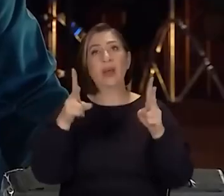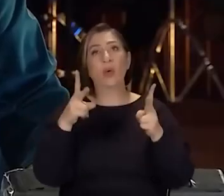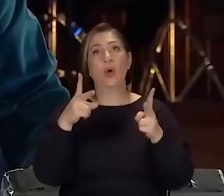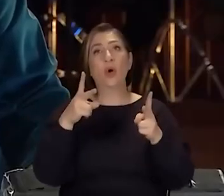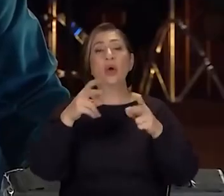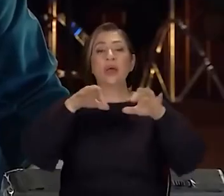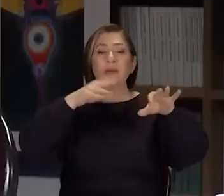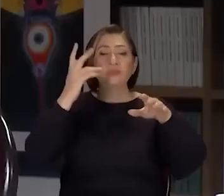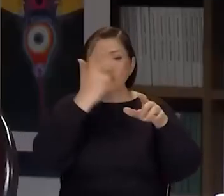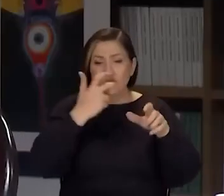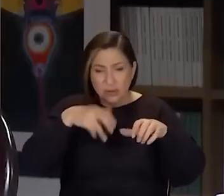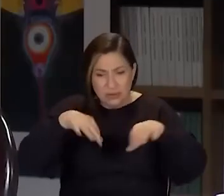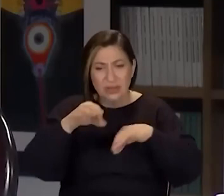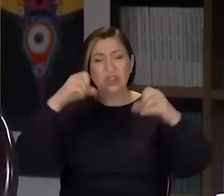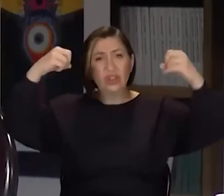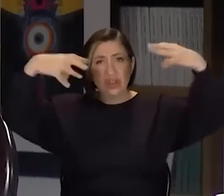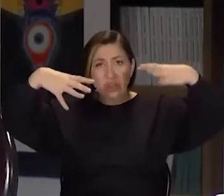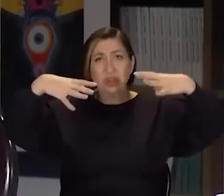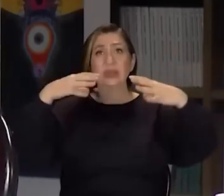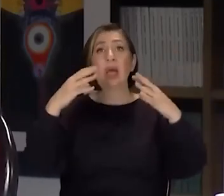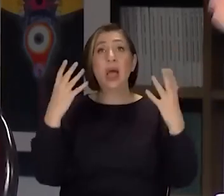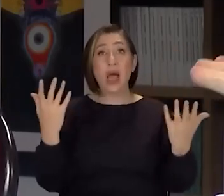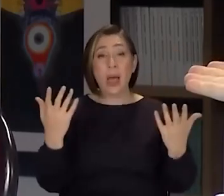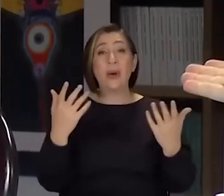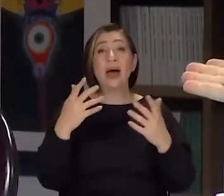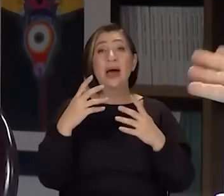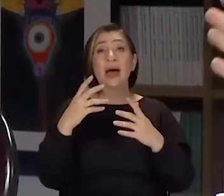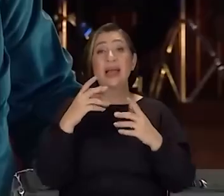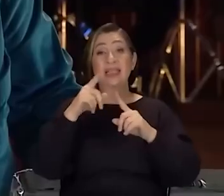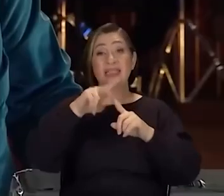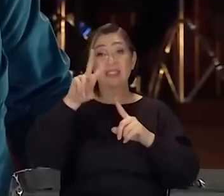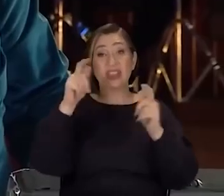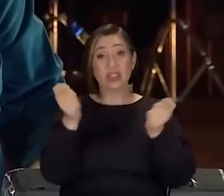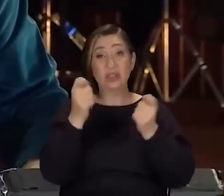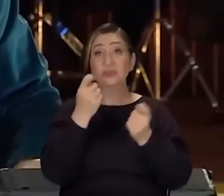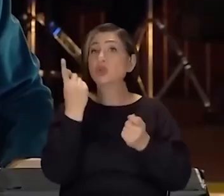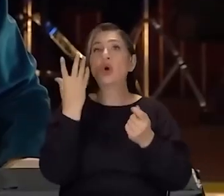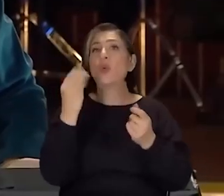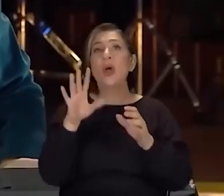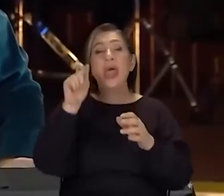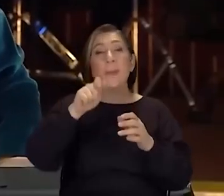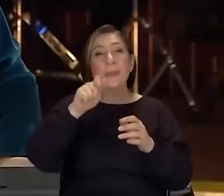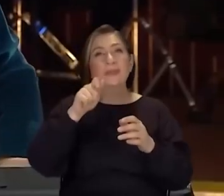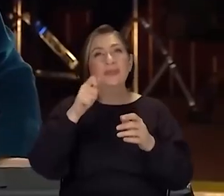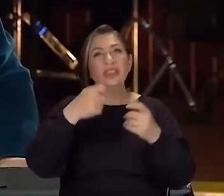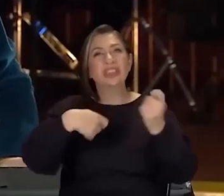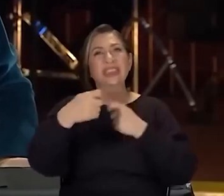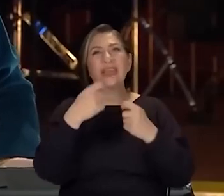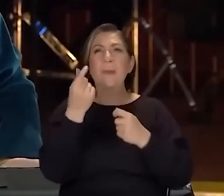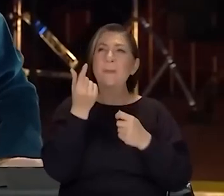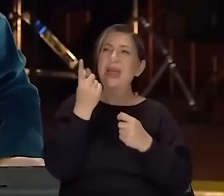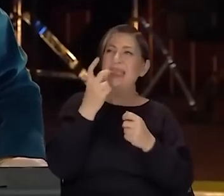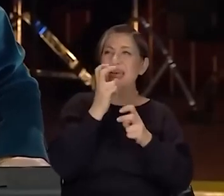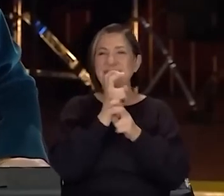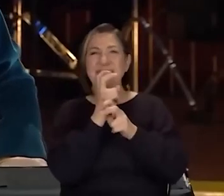Hı. Reji ekibi, ışık ekibi... Evet. Ama yani televizyonda çalışanlara da bir şey olmuyor. Yapım tabii. şirketine de. Yapım şirketi biraz